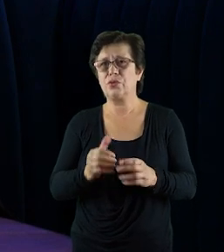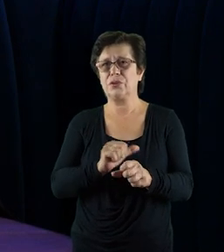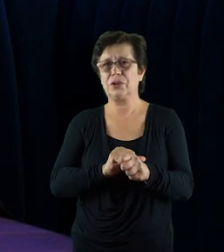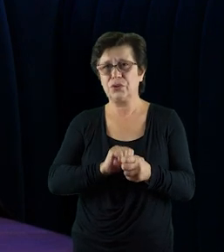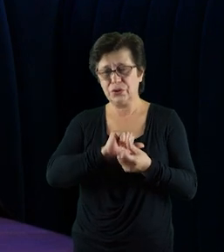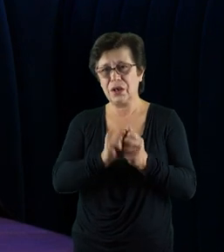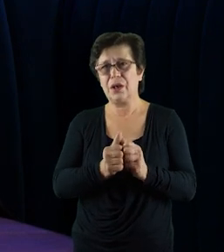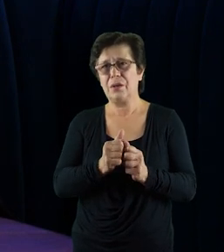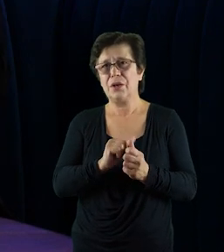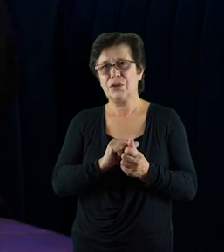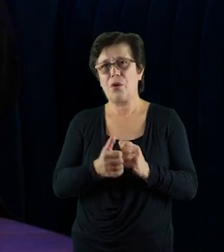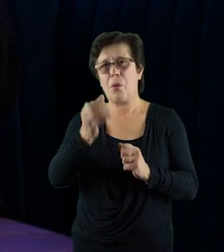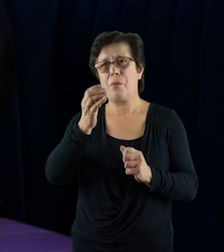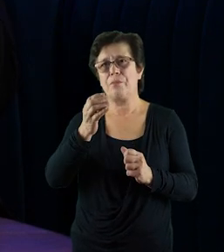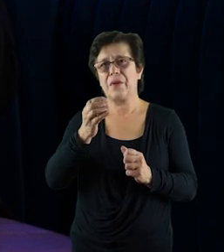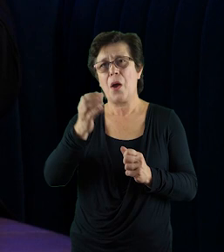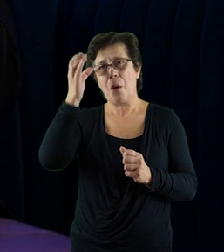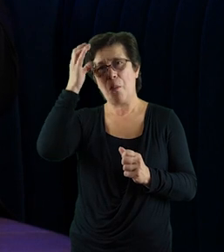P.